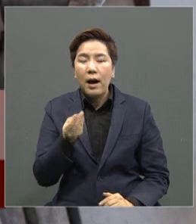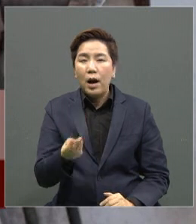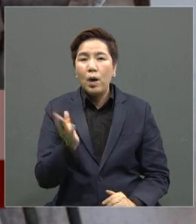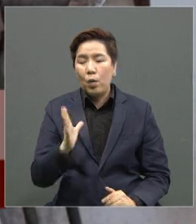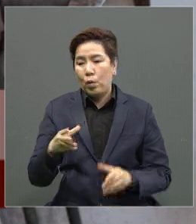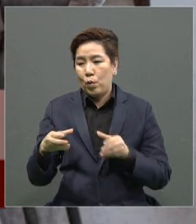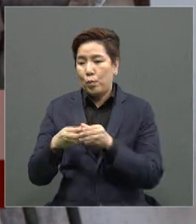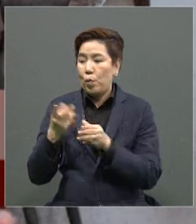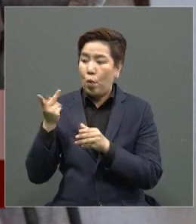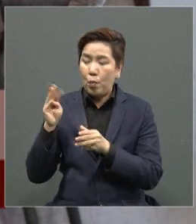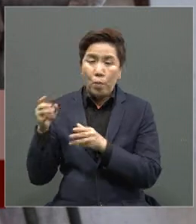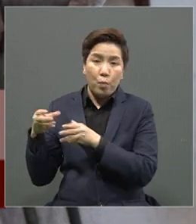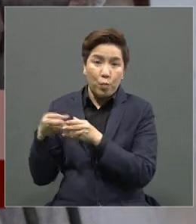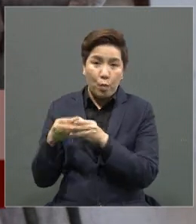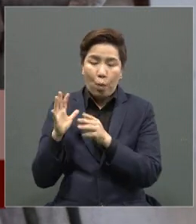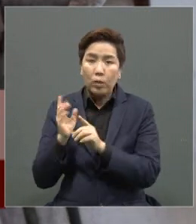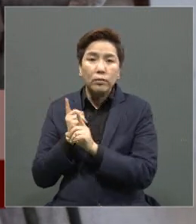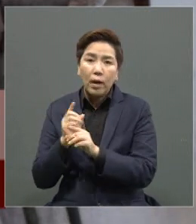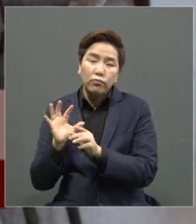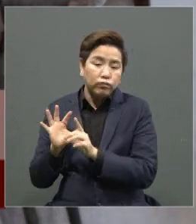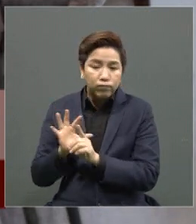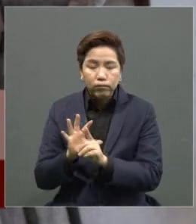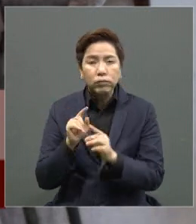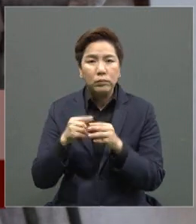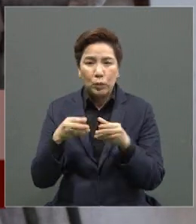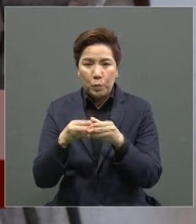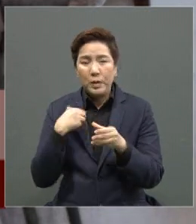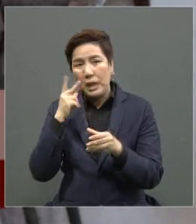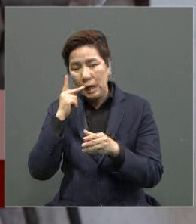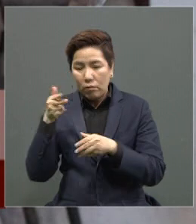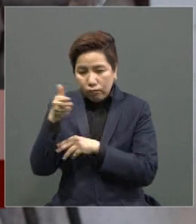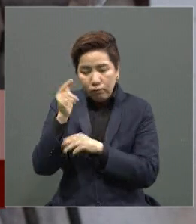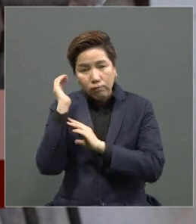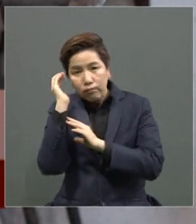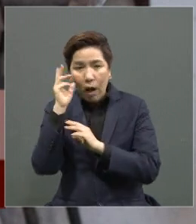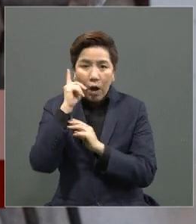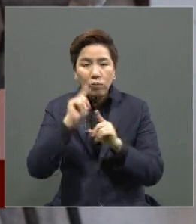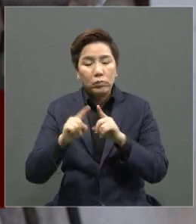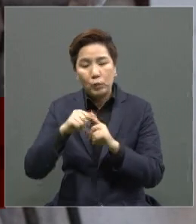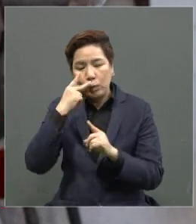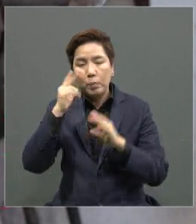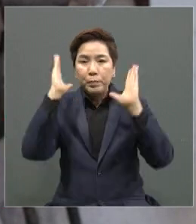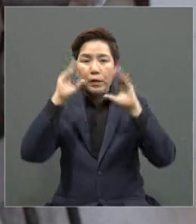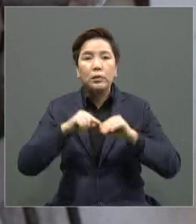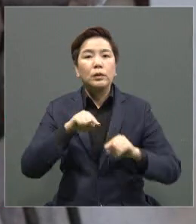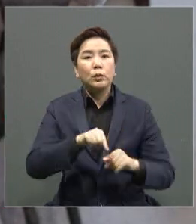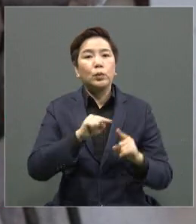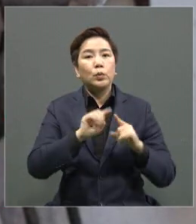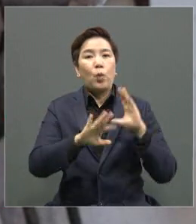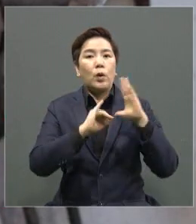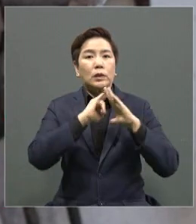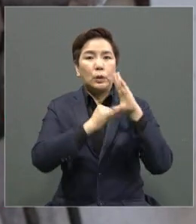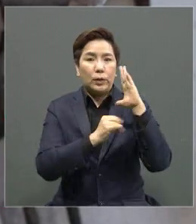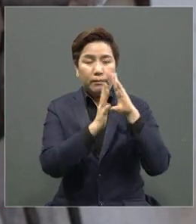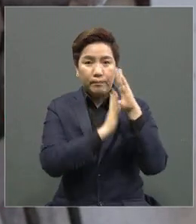ให้ทางคณะรัฐมนตรีหรือทางผู้ติดตามที่มาเพราะว่ายังไงก็จะมีสื่อมาทำข่าวอยู่แล้วก็จะได้โปรโมทจังหวัดไปในตัวด้วยนะคะสถานที่ท่องเ